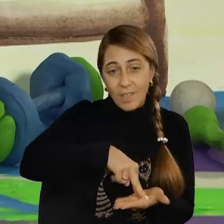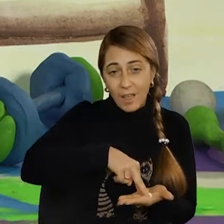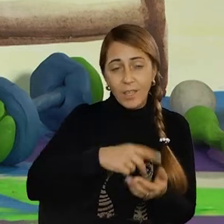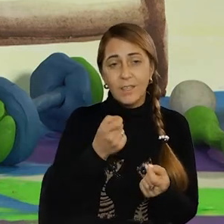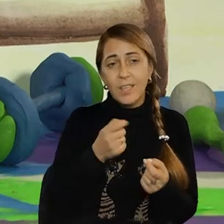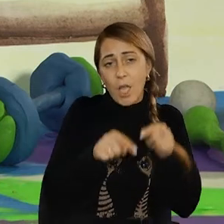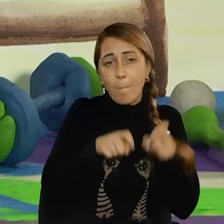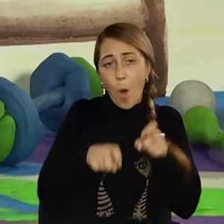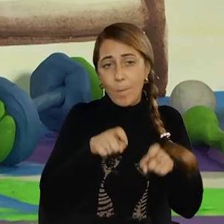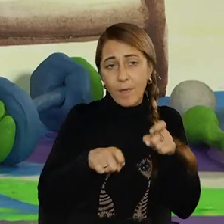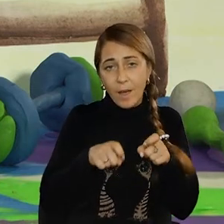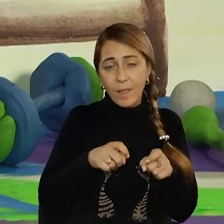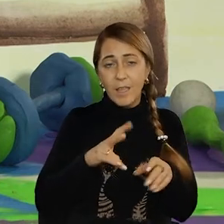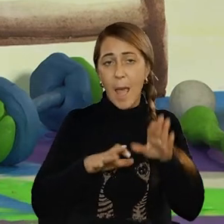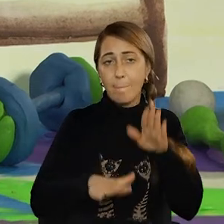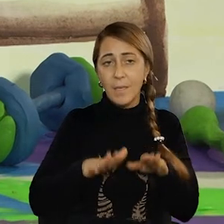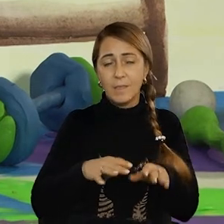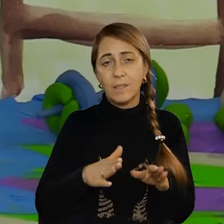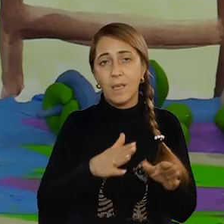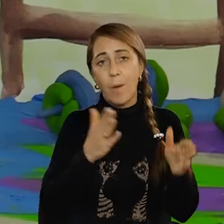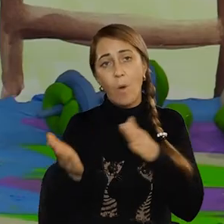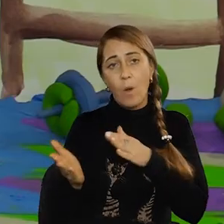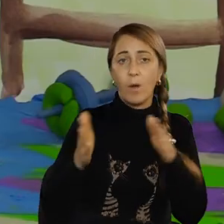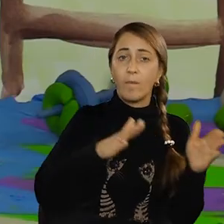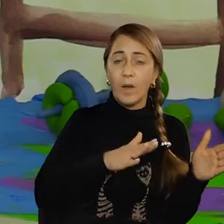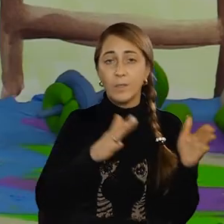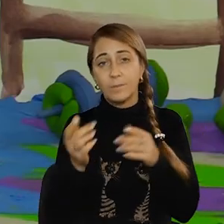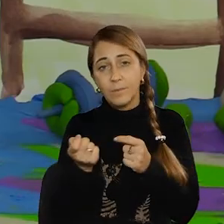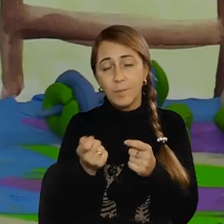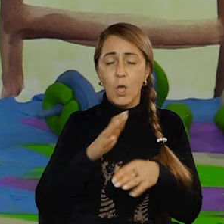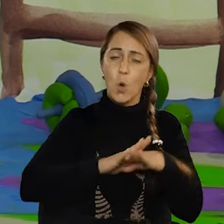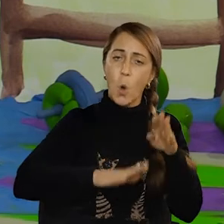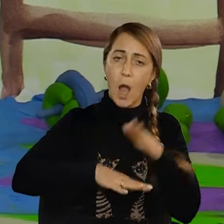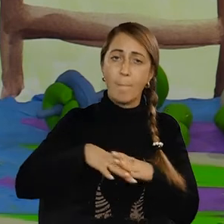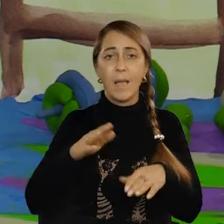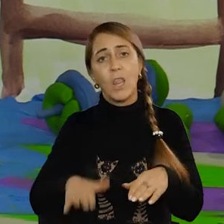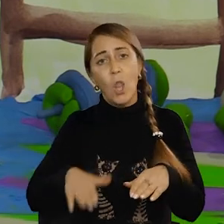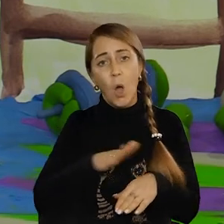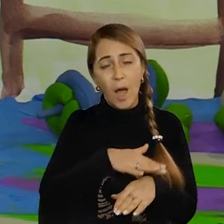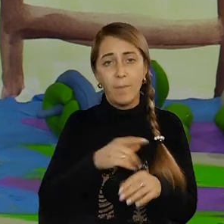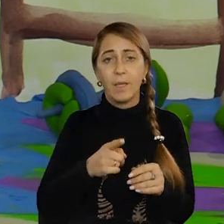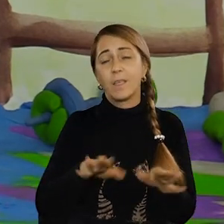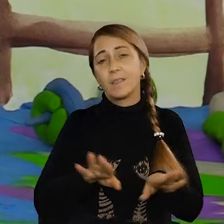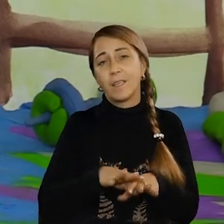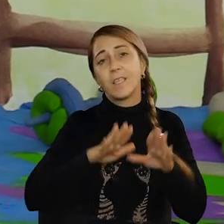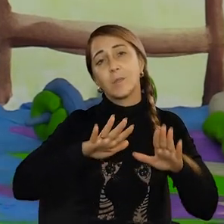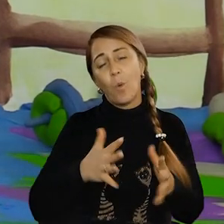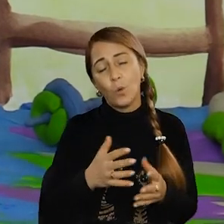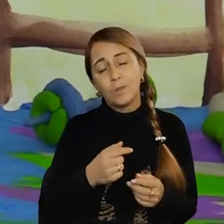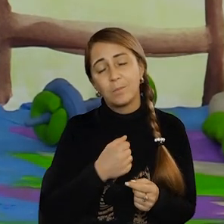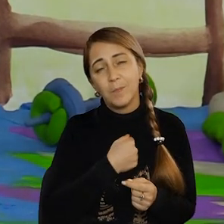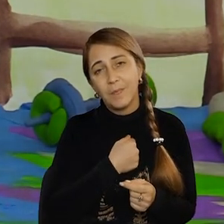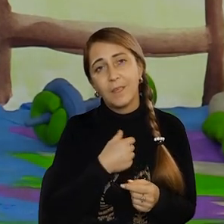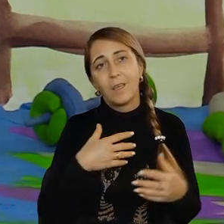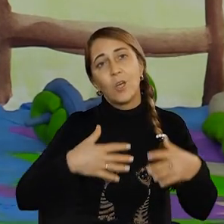трішки побігали на місці, плавно погойдали ліворуч та праворуч руками й ногами і у такий спосіб,